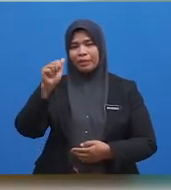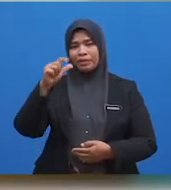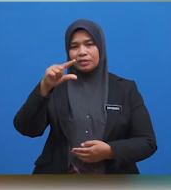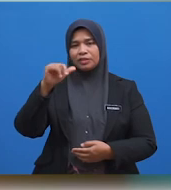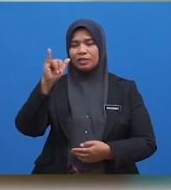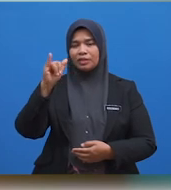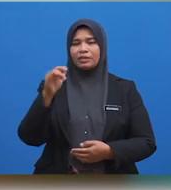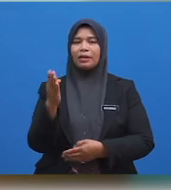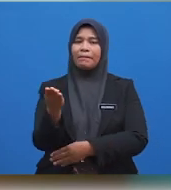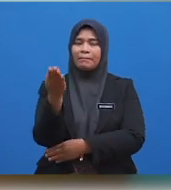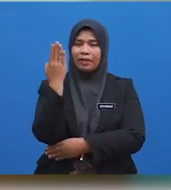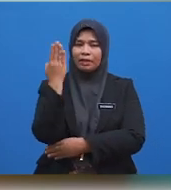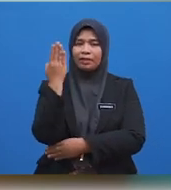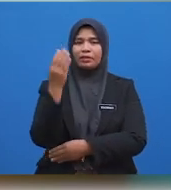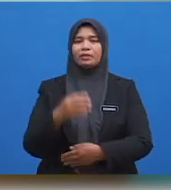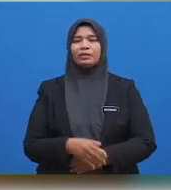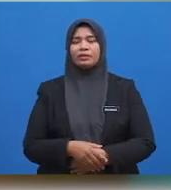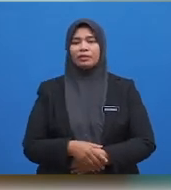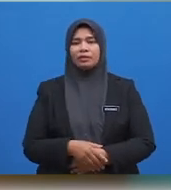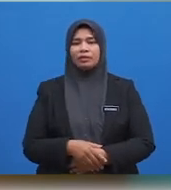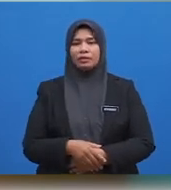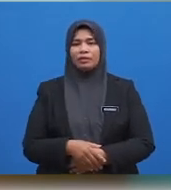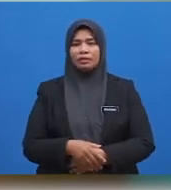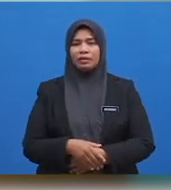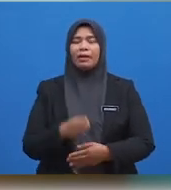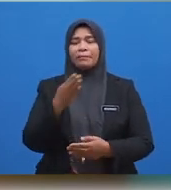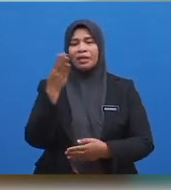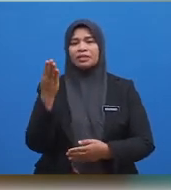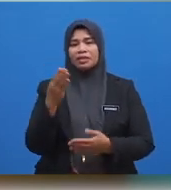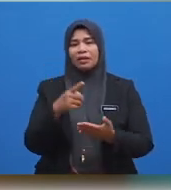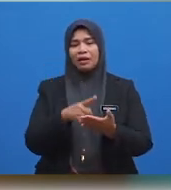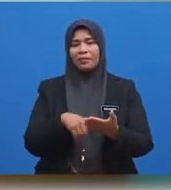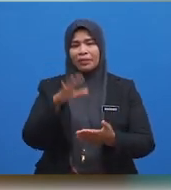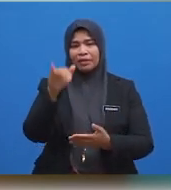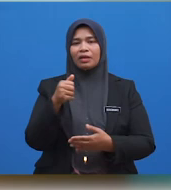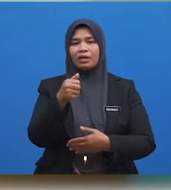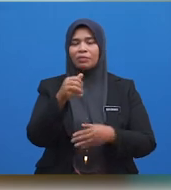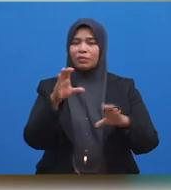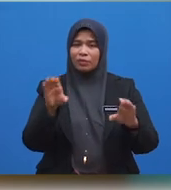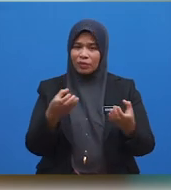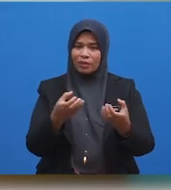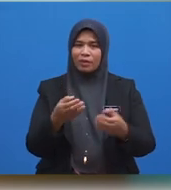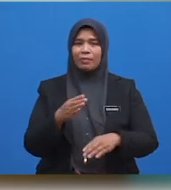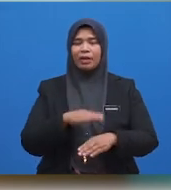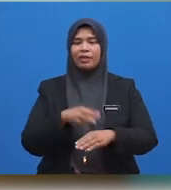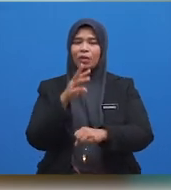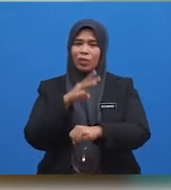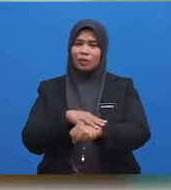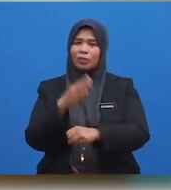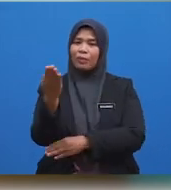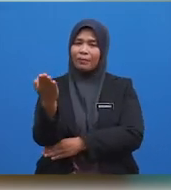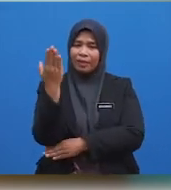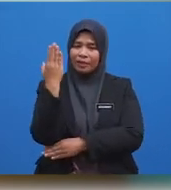pegi2 gigi Biasanya apa yang kamu buat pada waktu